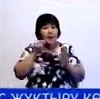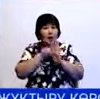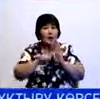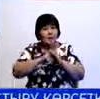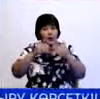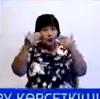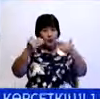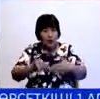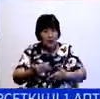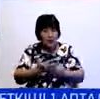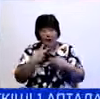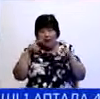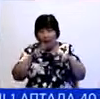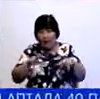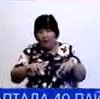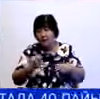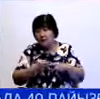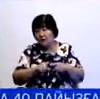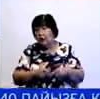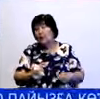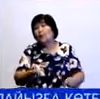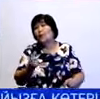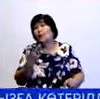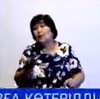jasadık, karadık, neyaldık tesler. Osu,